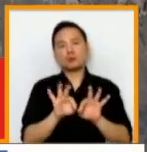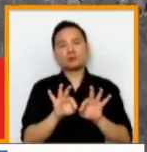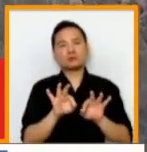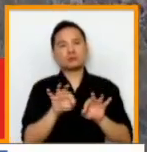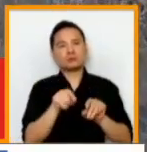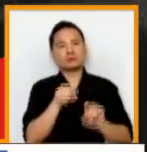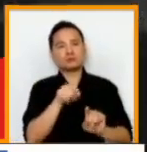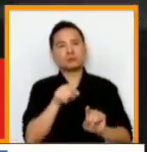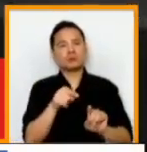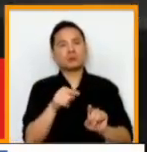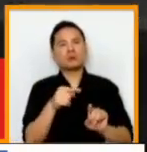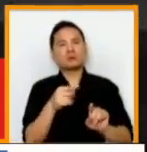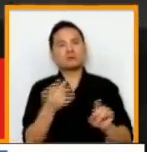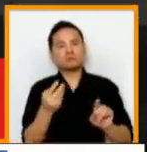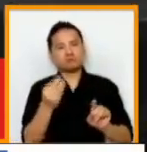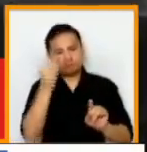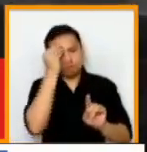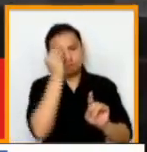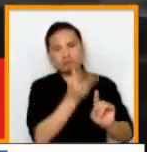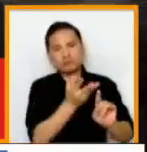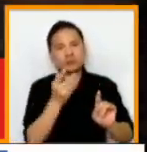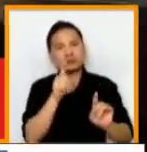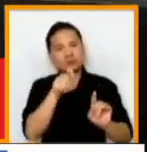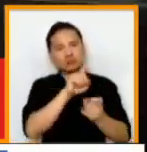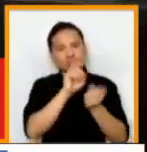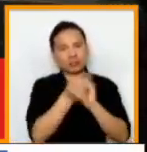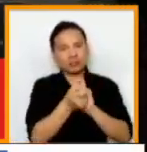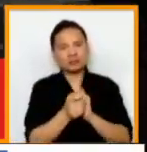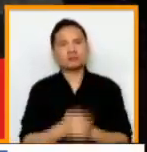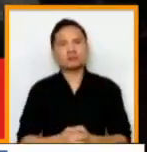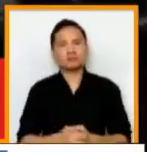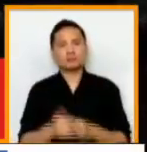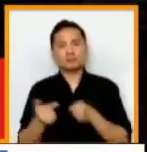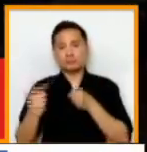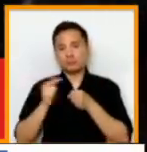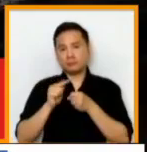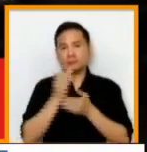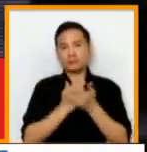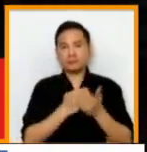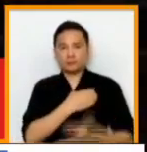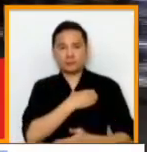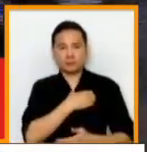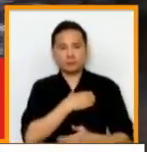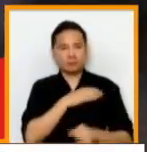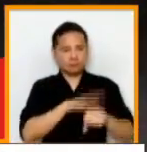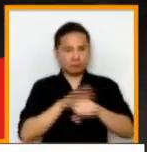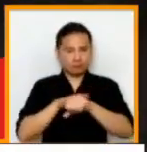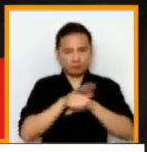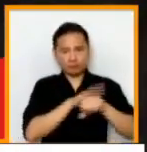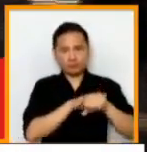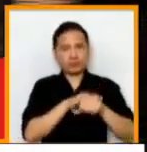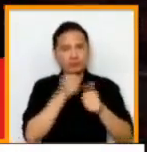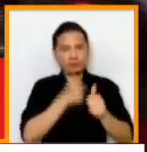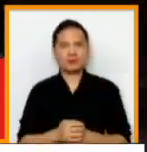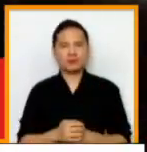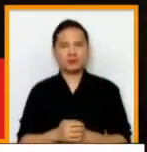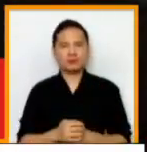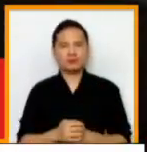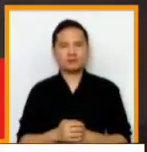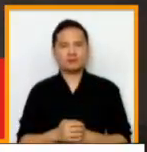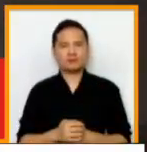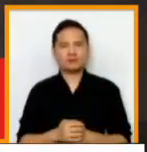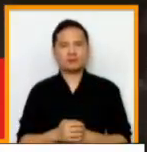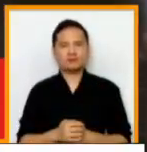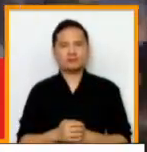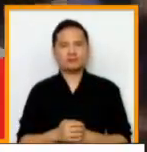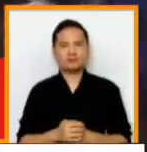bansa natin. May mga pulis naman na nagpapaalala sa mga nakapila na sundin ng health protocols, lalo na ang physical distancing.